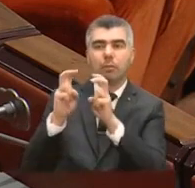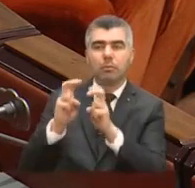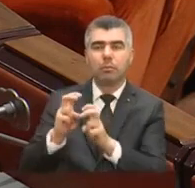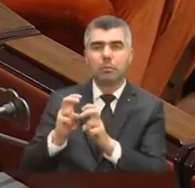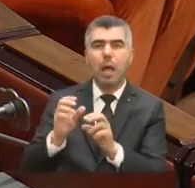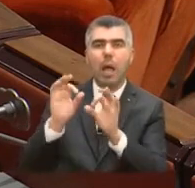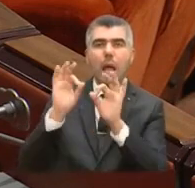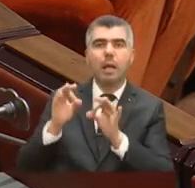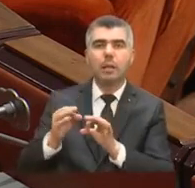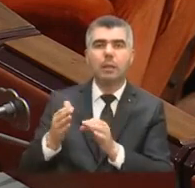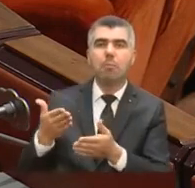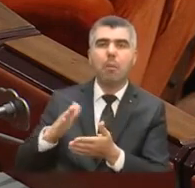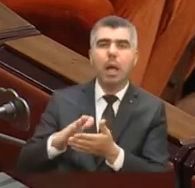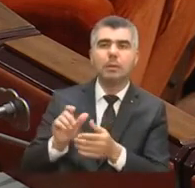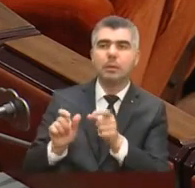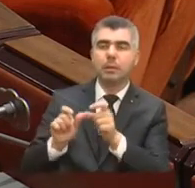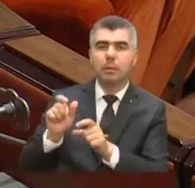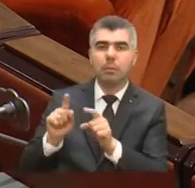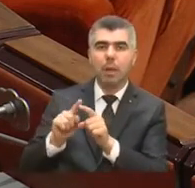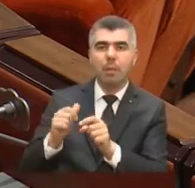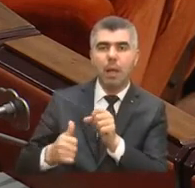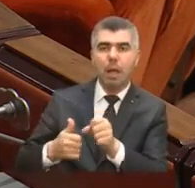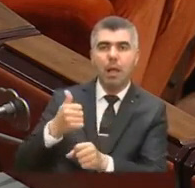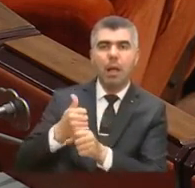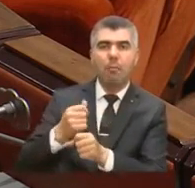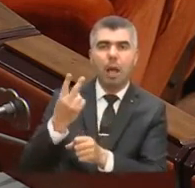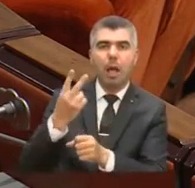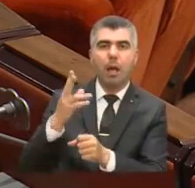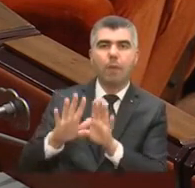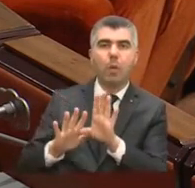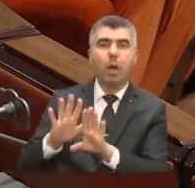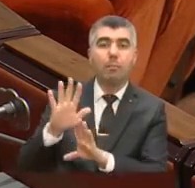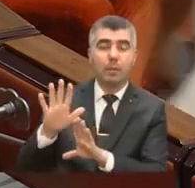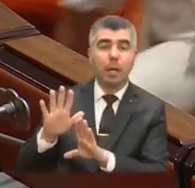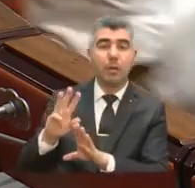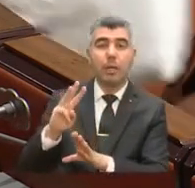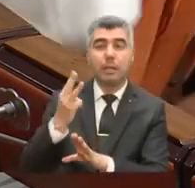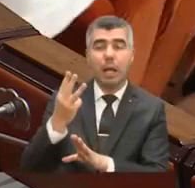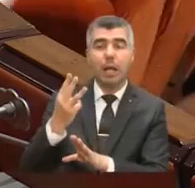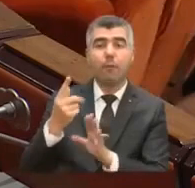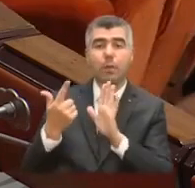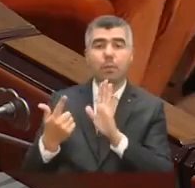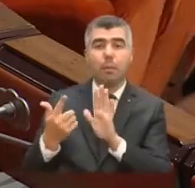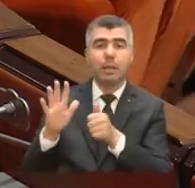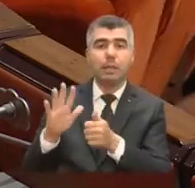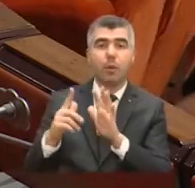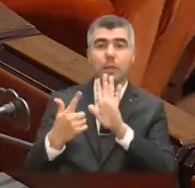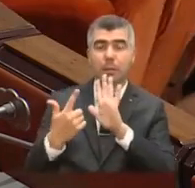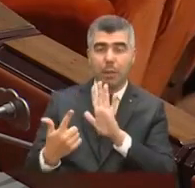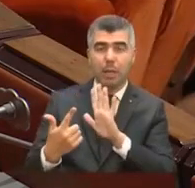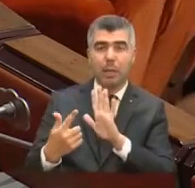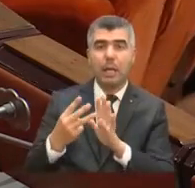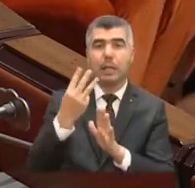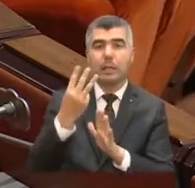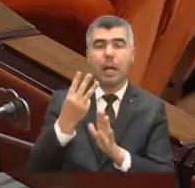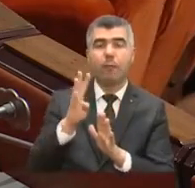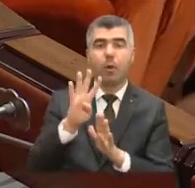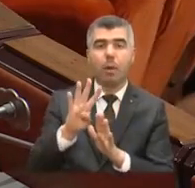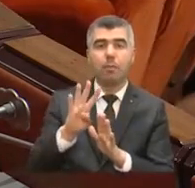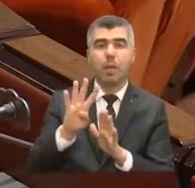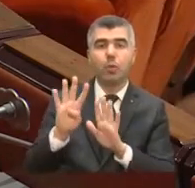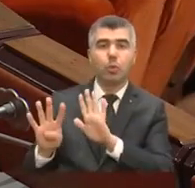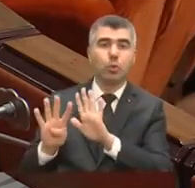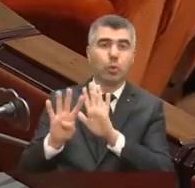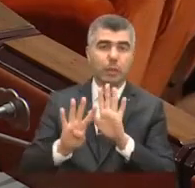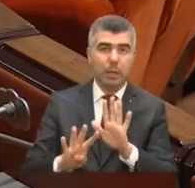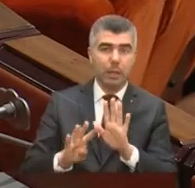سنه 22 مقارنه مع السنه المرجعيه ديال 2015 من 3776 الى